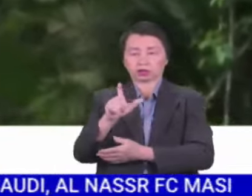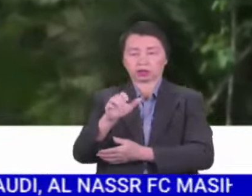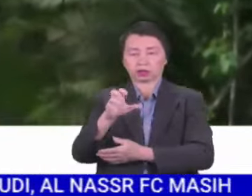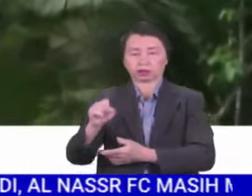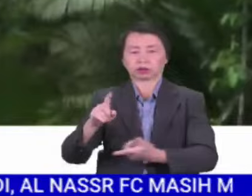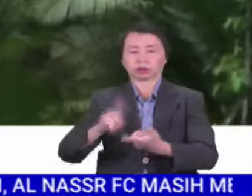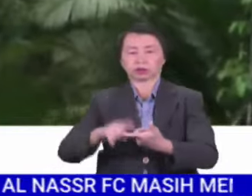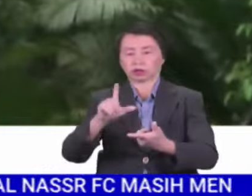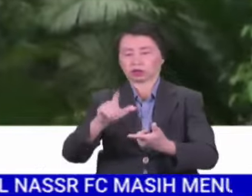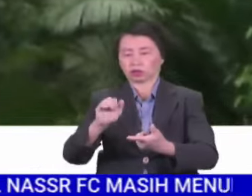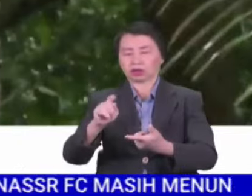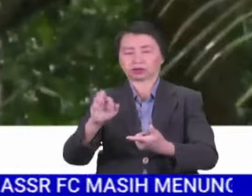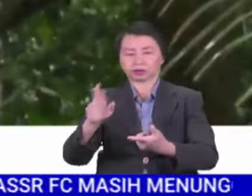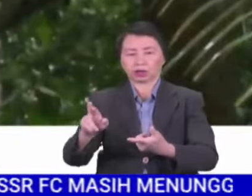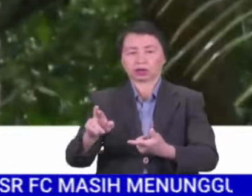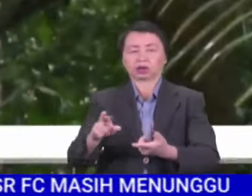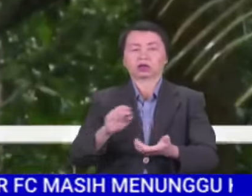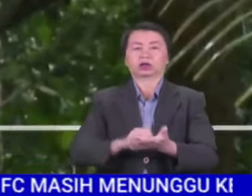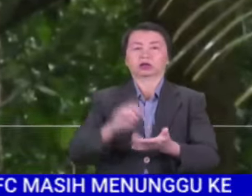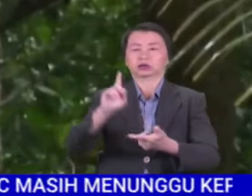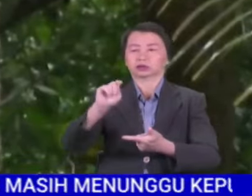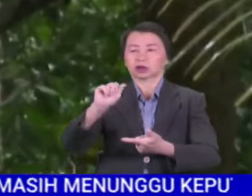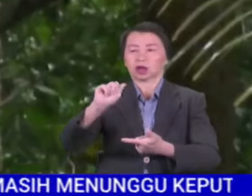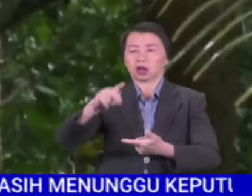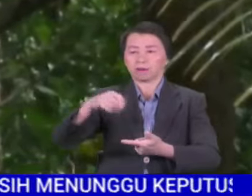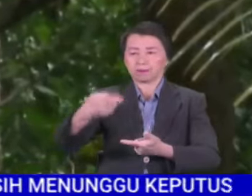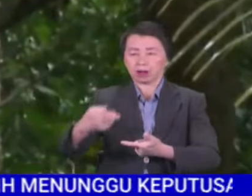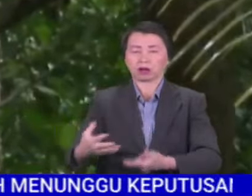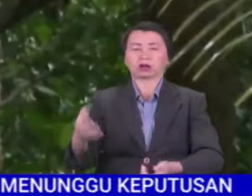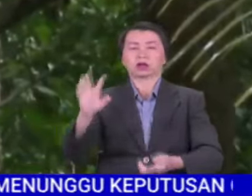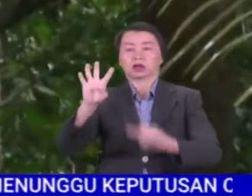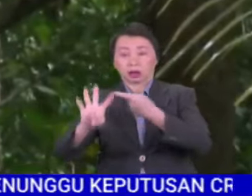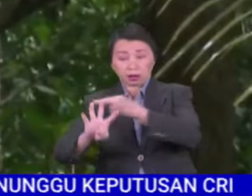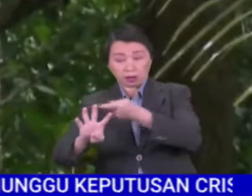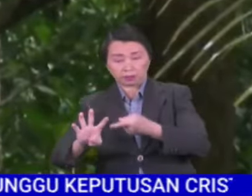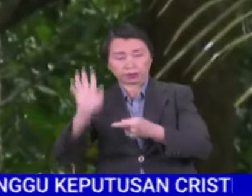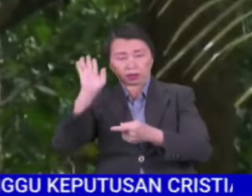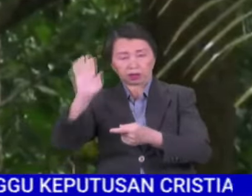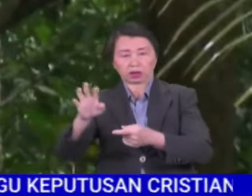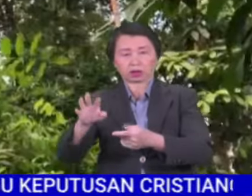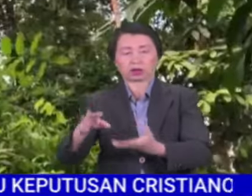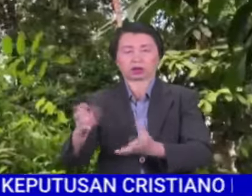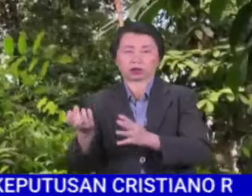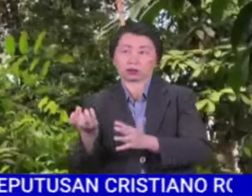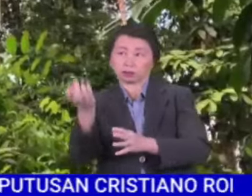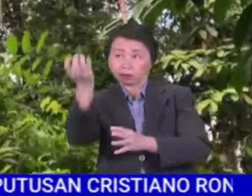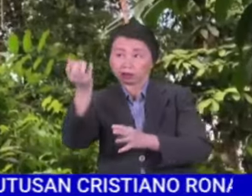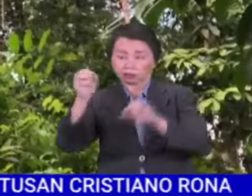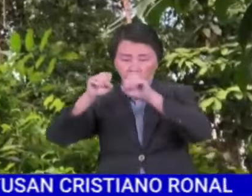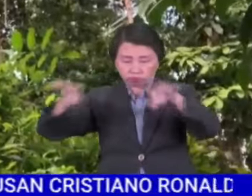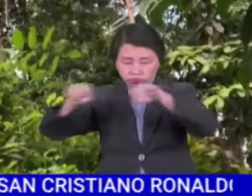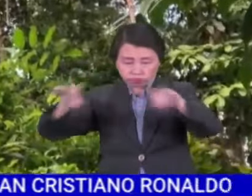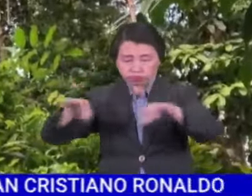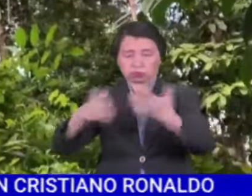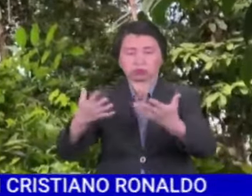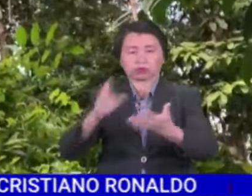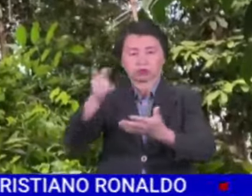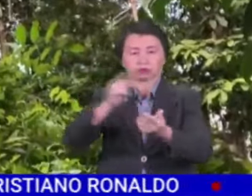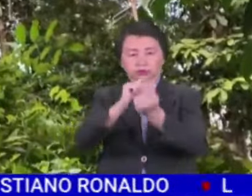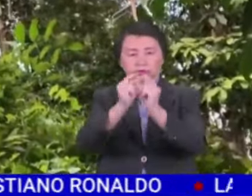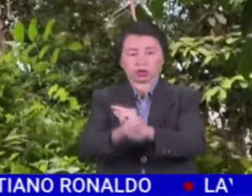dan latar Iskandar akan dipasang sistem idablues secara berkeringat